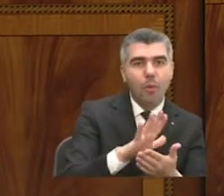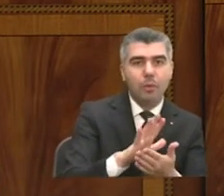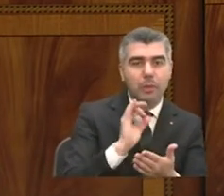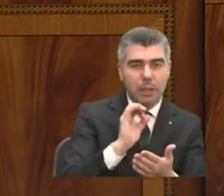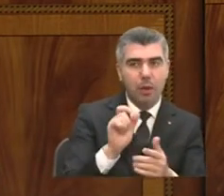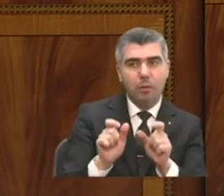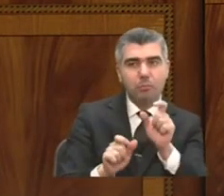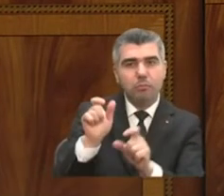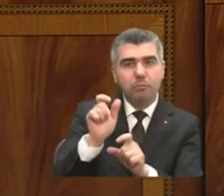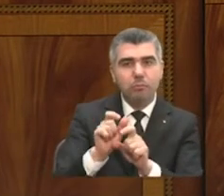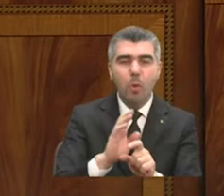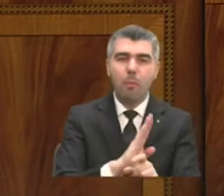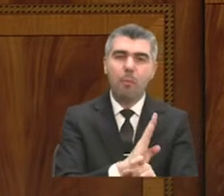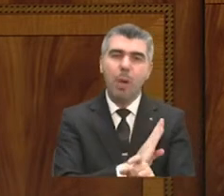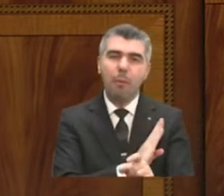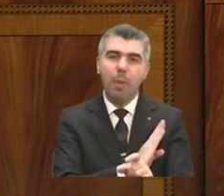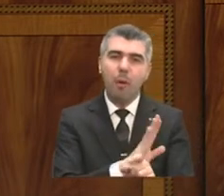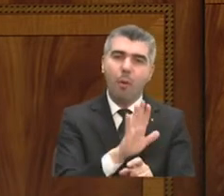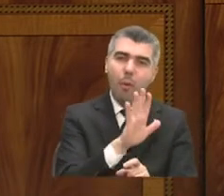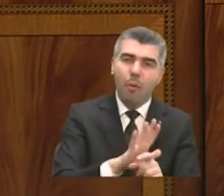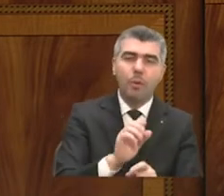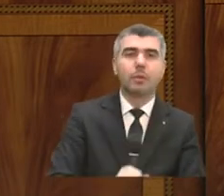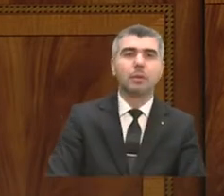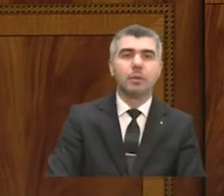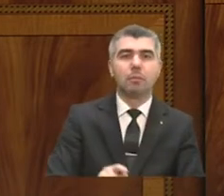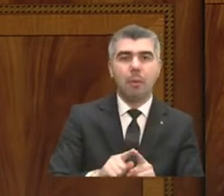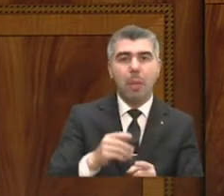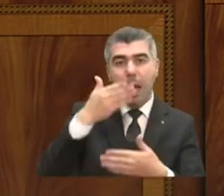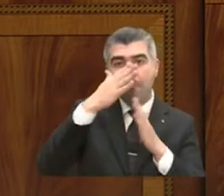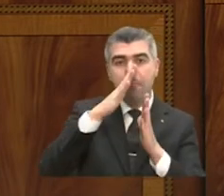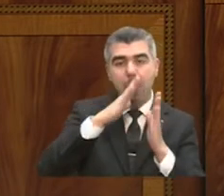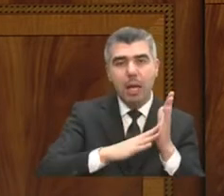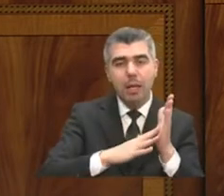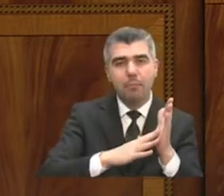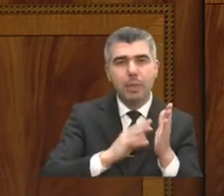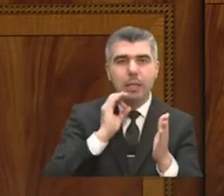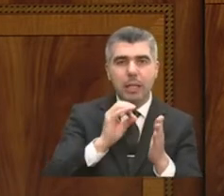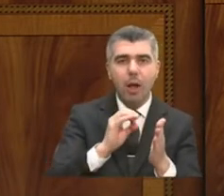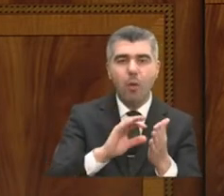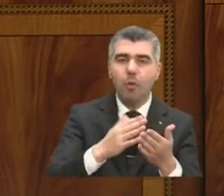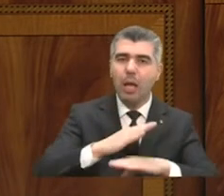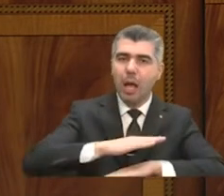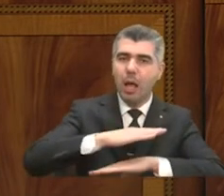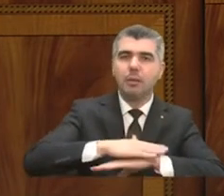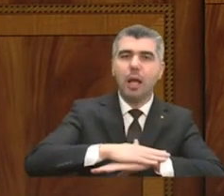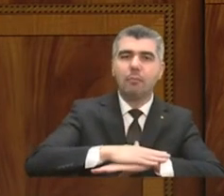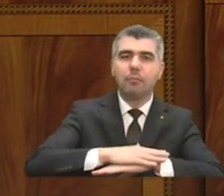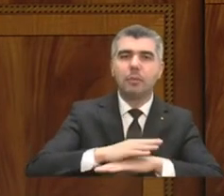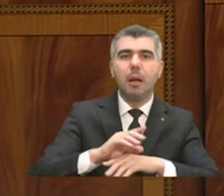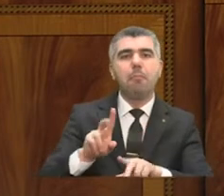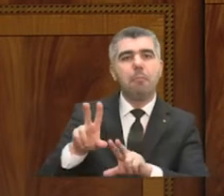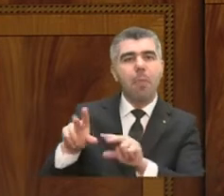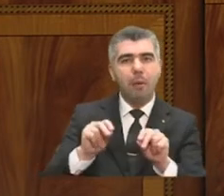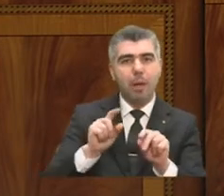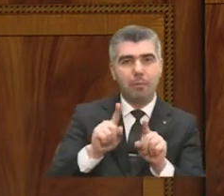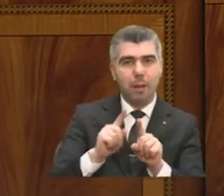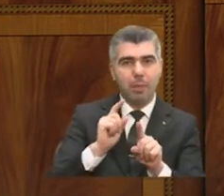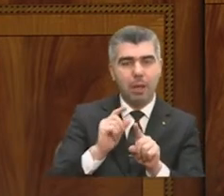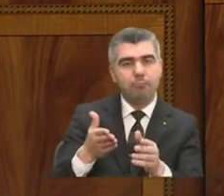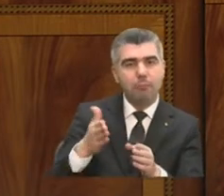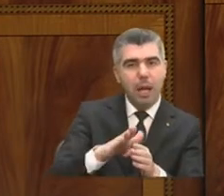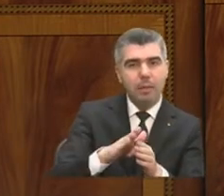nazisme. Les fils de ce pays ont perdu des maris, ont perdu des fils dans